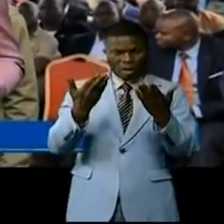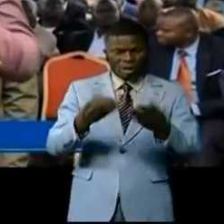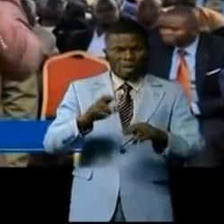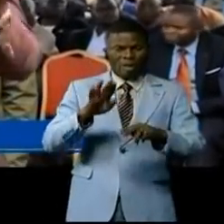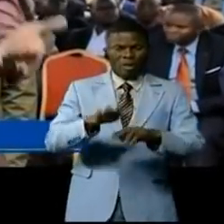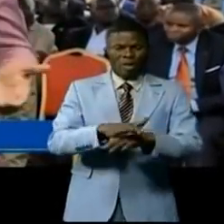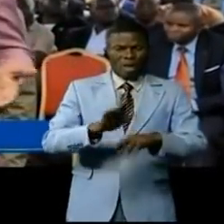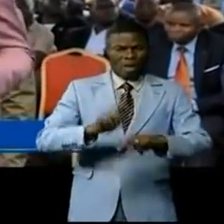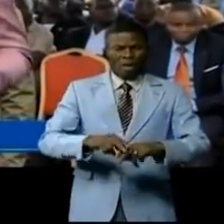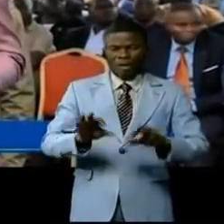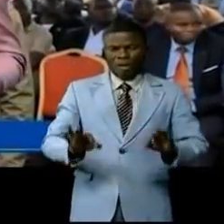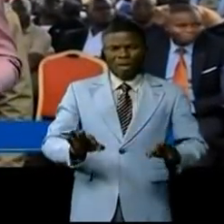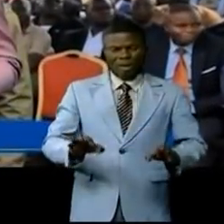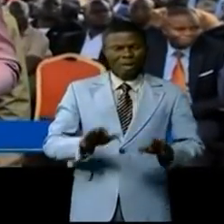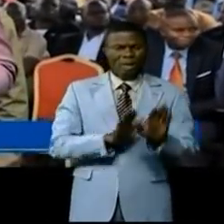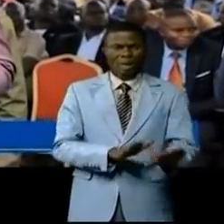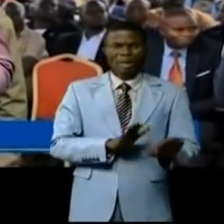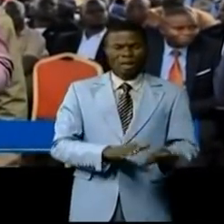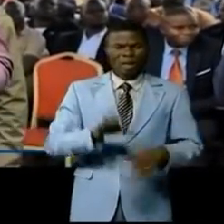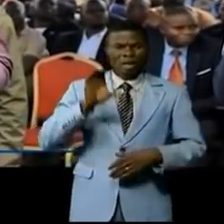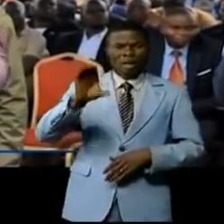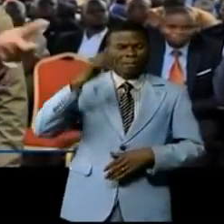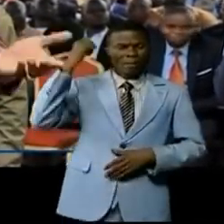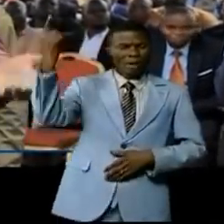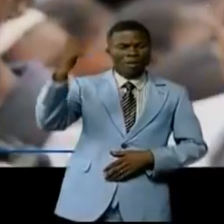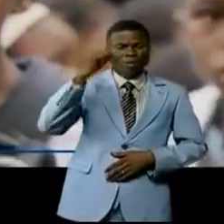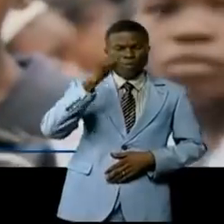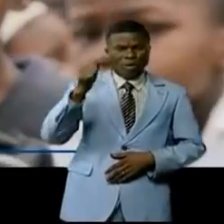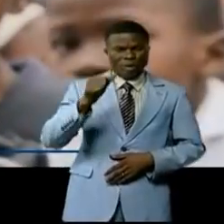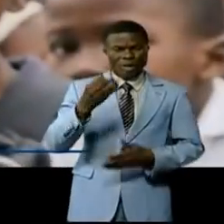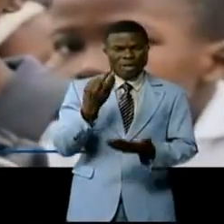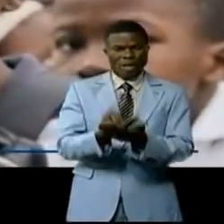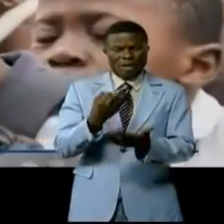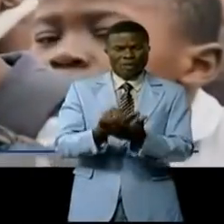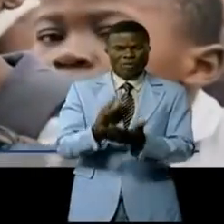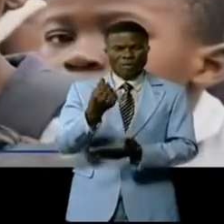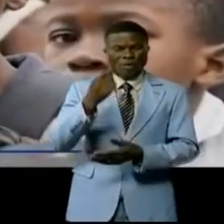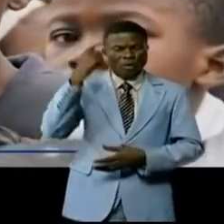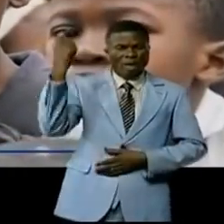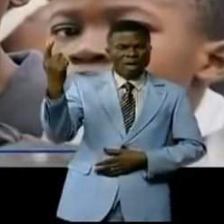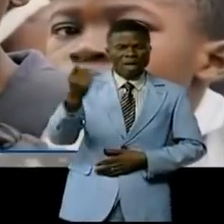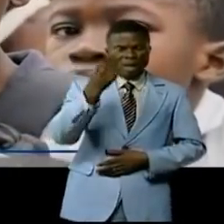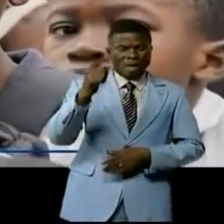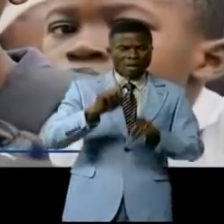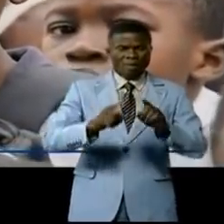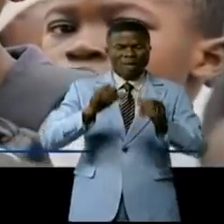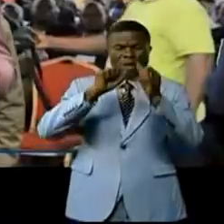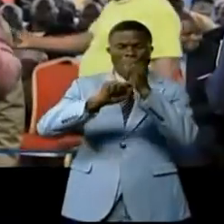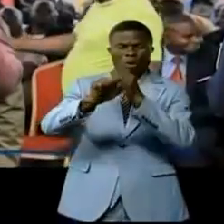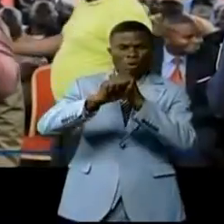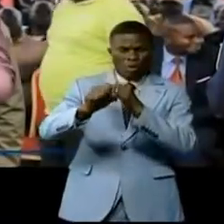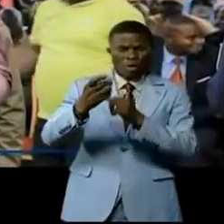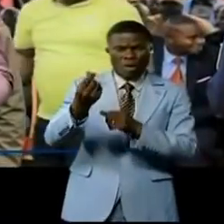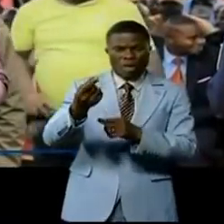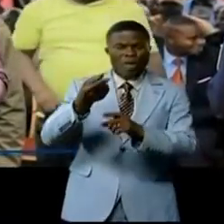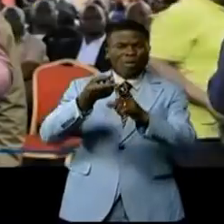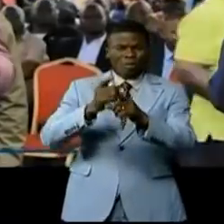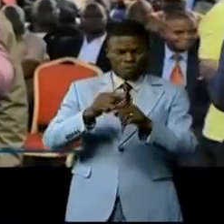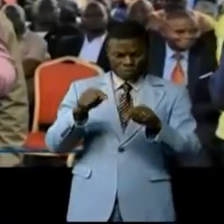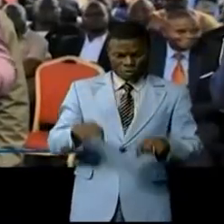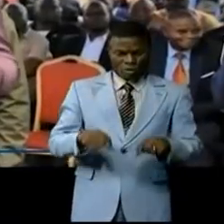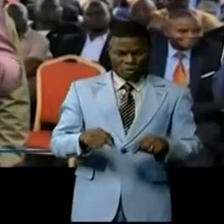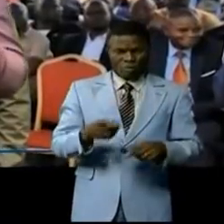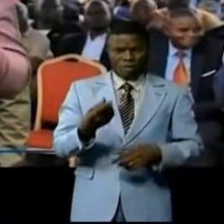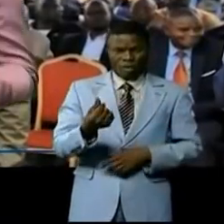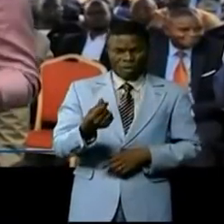sols. Nous n'avons pas attendu la Banque mondiale ou le Fonds monétaire international, mais cette campagne est financée jusque-là